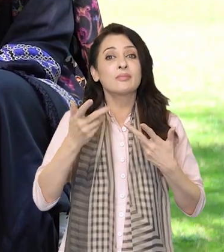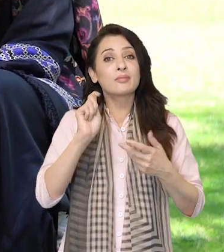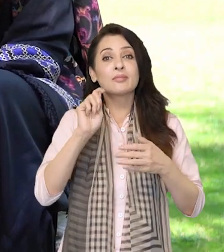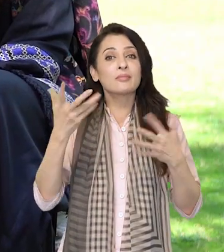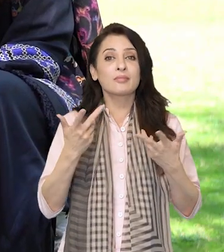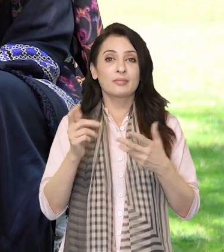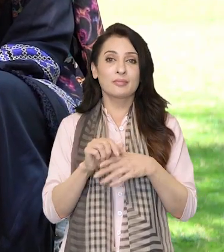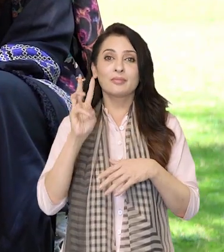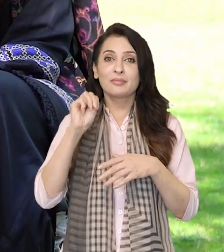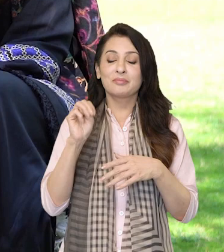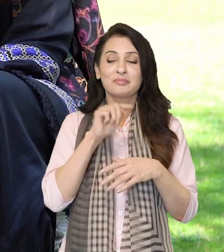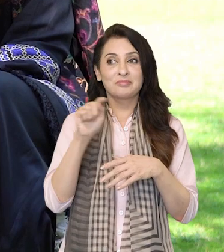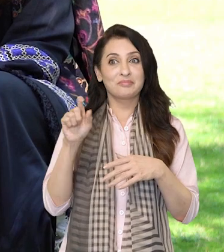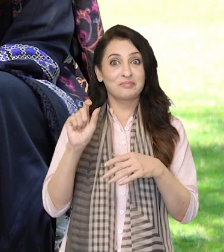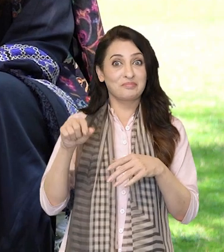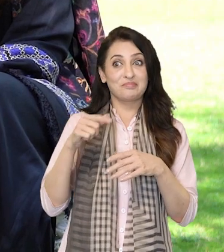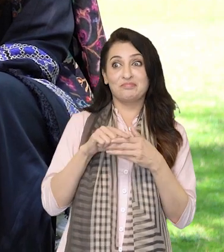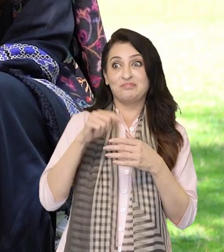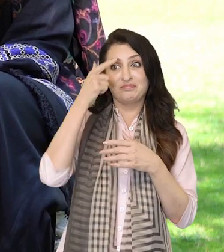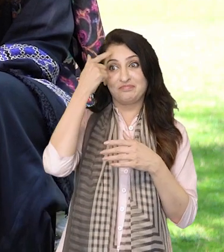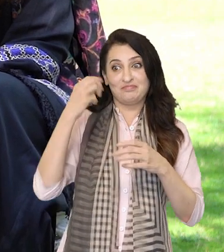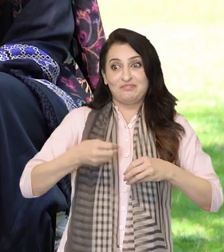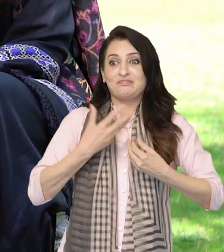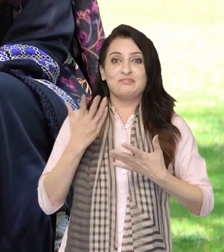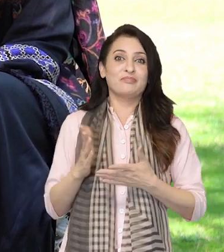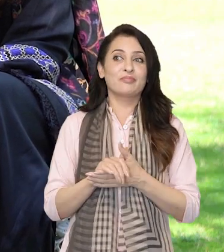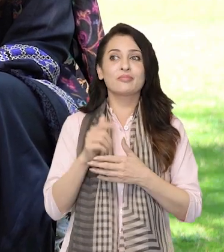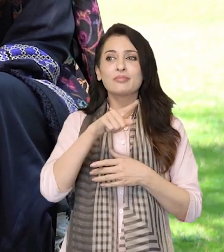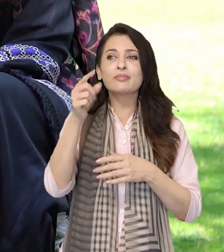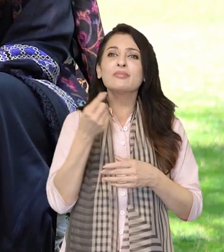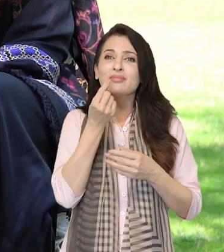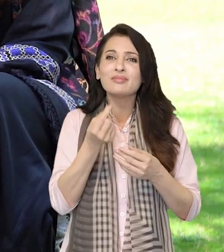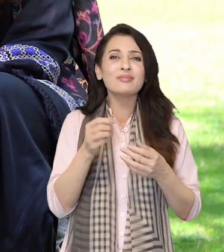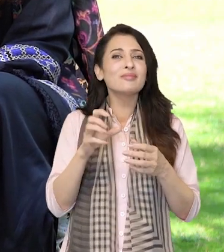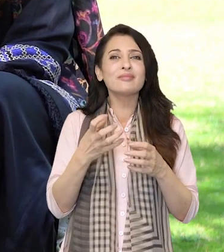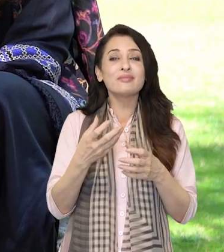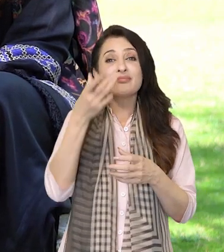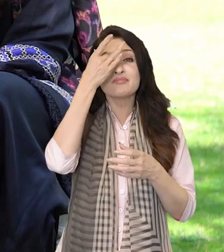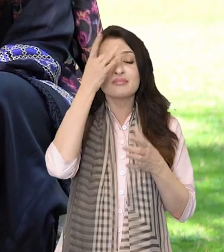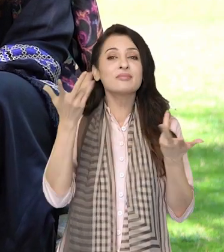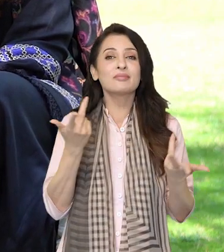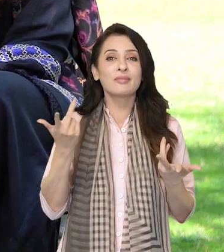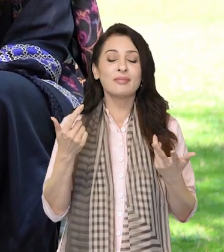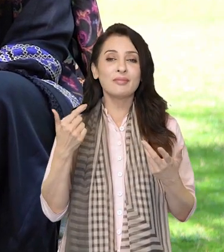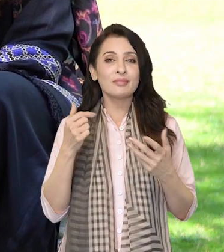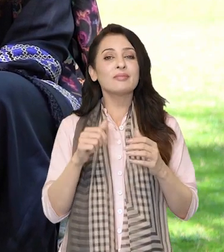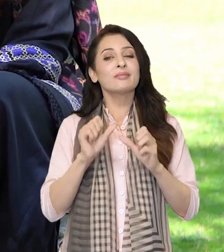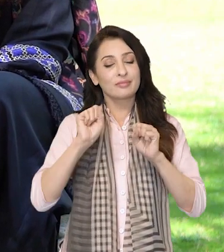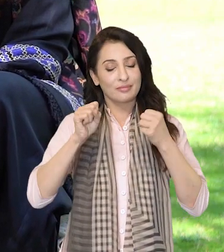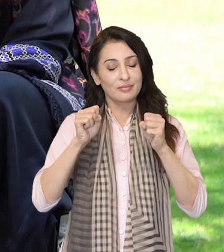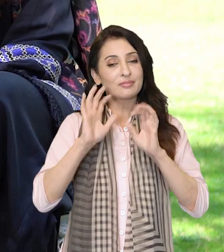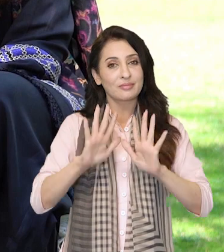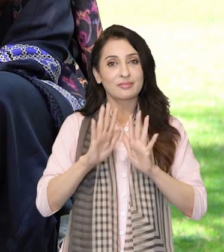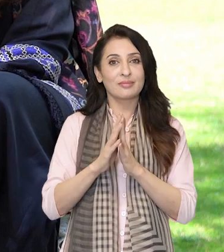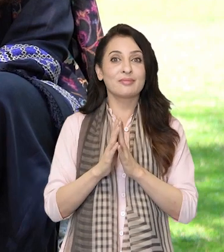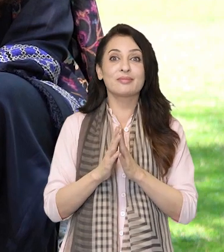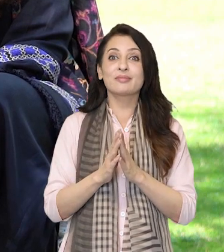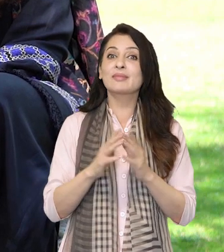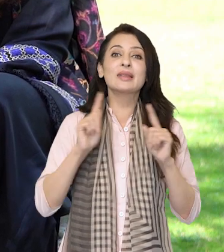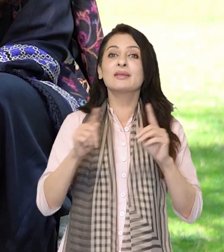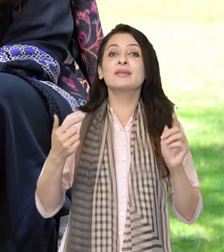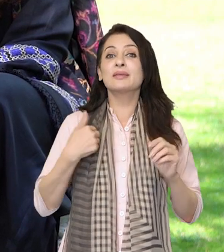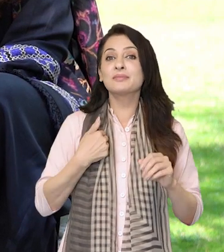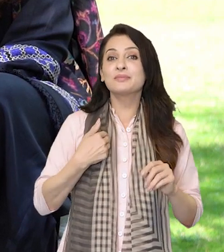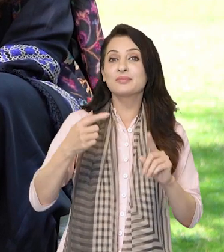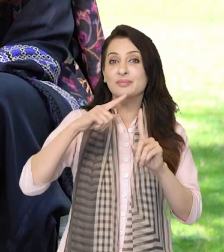and I have been very lucky. हमें लोग पूछते हैं कि आपको क्या मुश्किलात आई, हमें आती हैं मुश्किलात, लेकिन I try and focus on the positive. And alhamdulillah